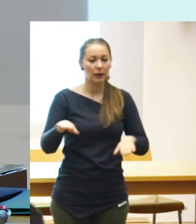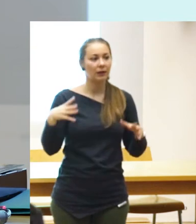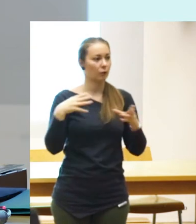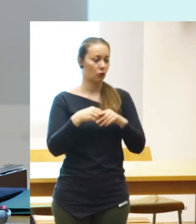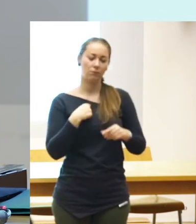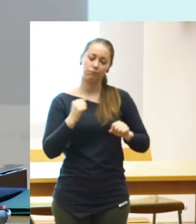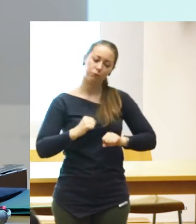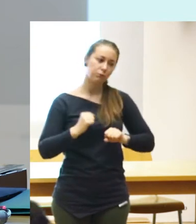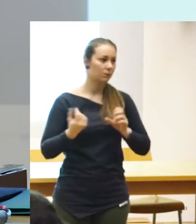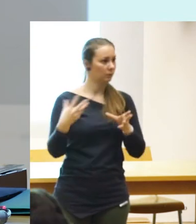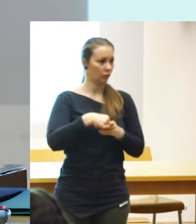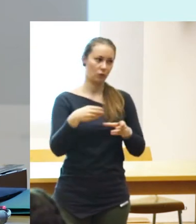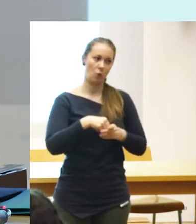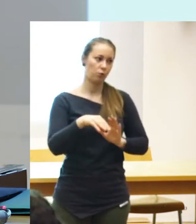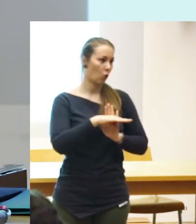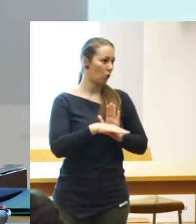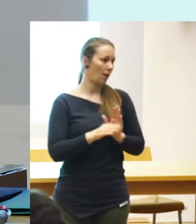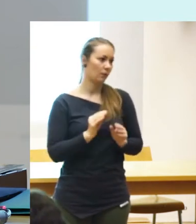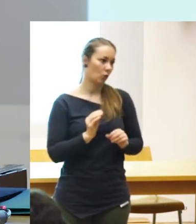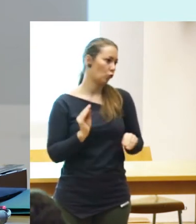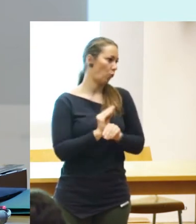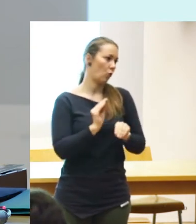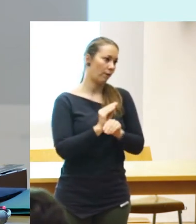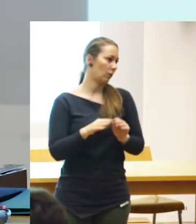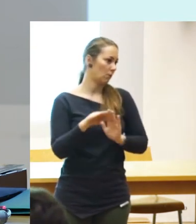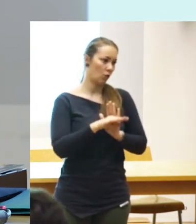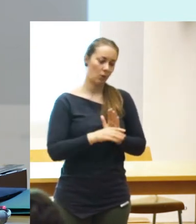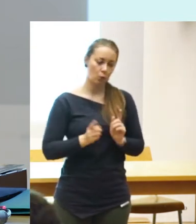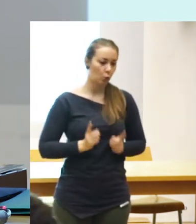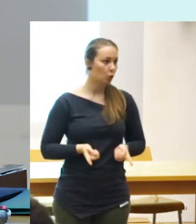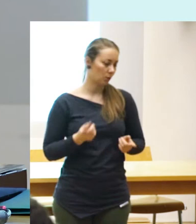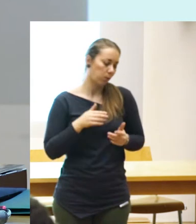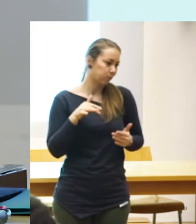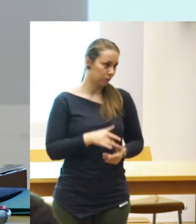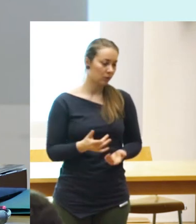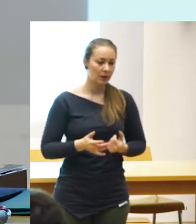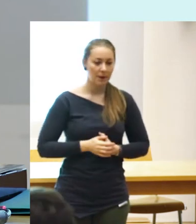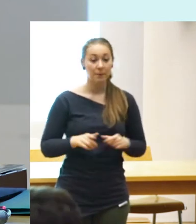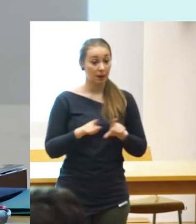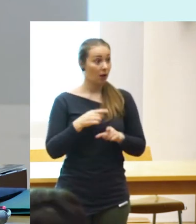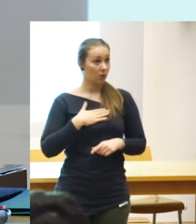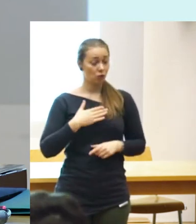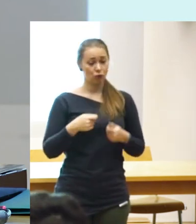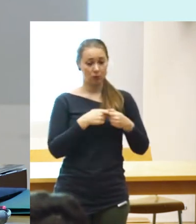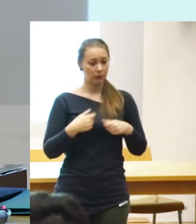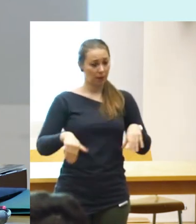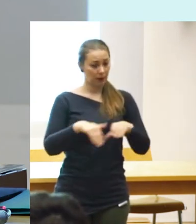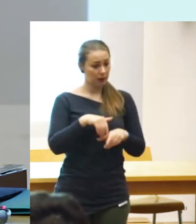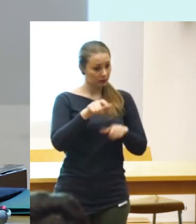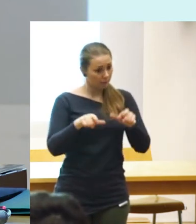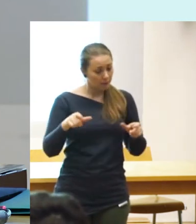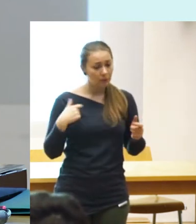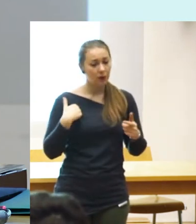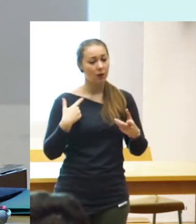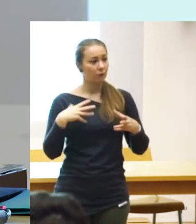pravidelnou součástí našeho doprovodného programu. Jinak zaměstnáváme vlastně lidi